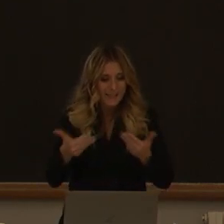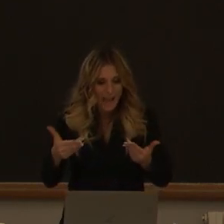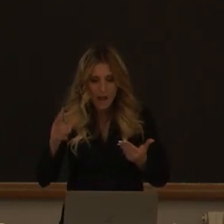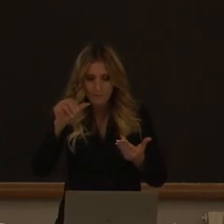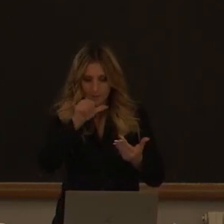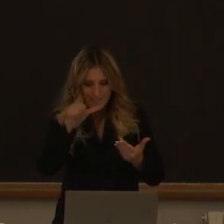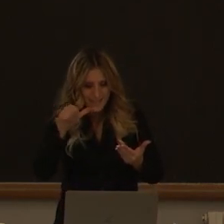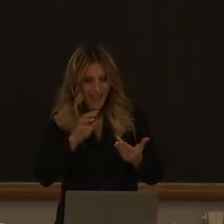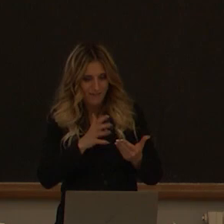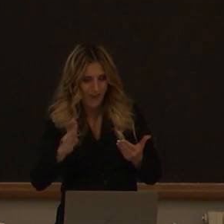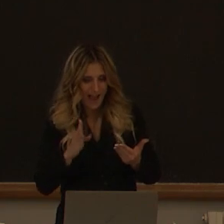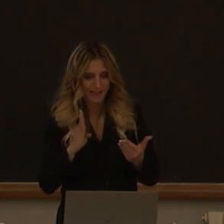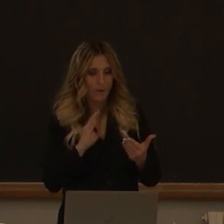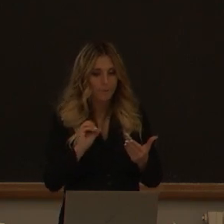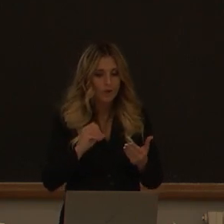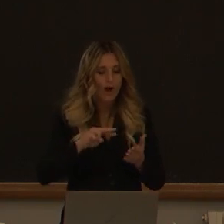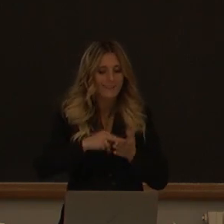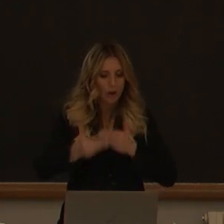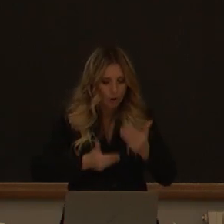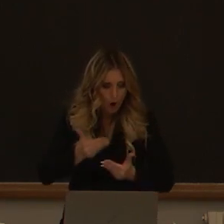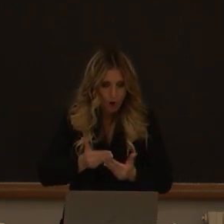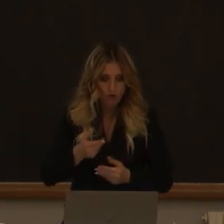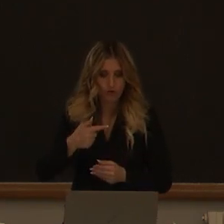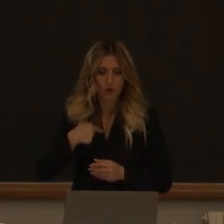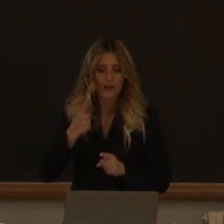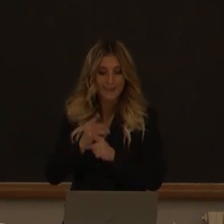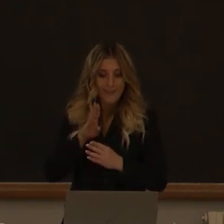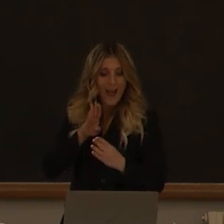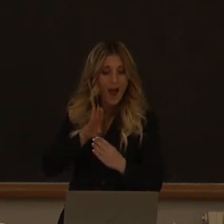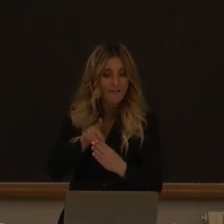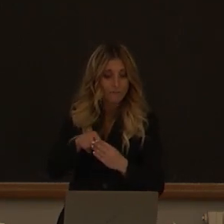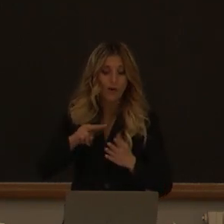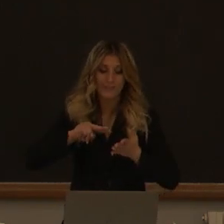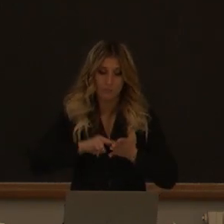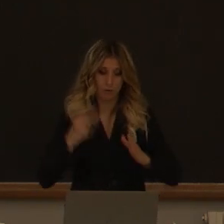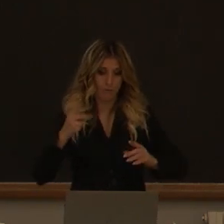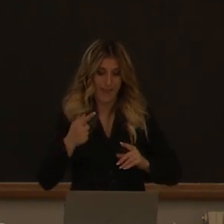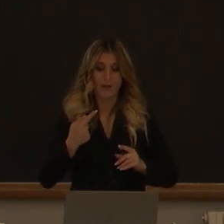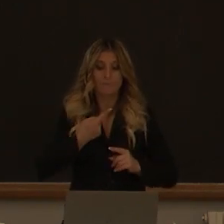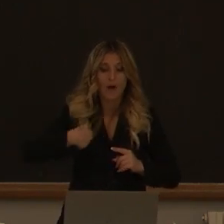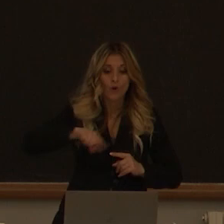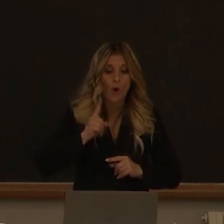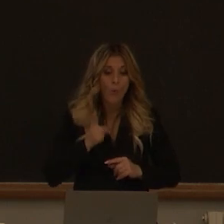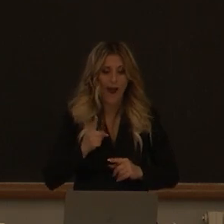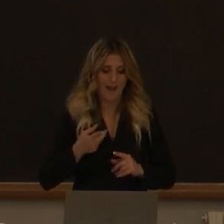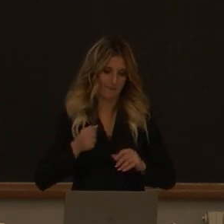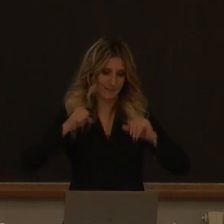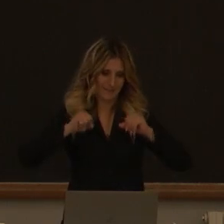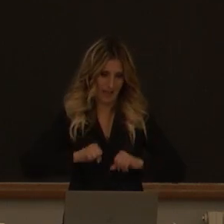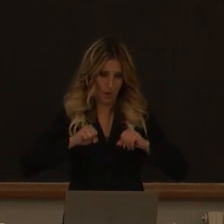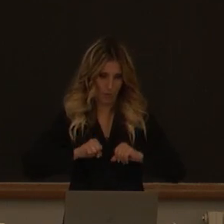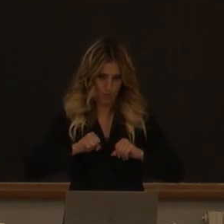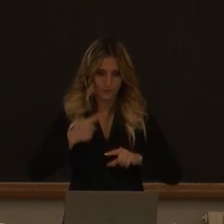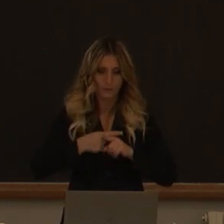quello agronomico, quello biotecnologico, affrontando anche problemi che sono a noi più vicini, come quello della salute e